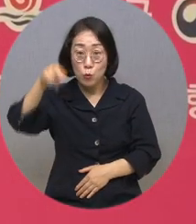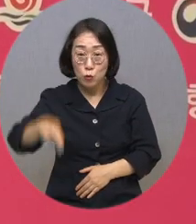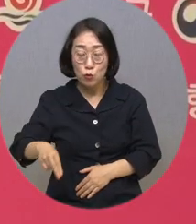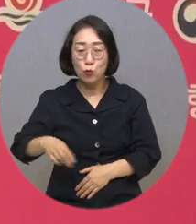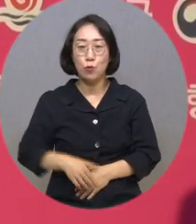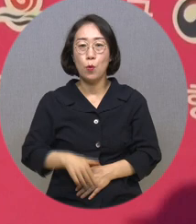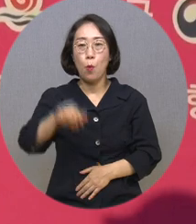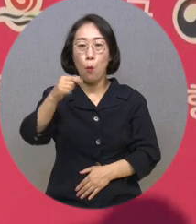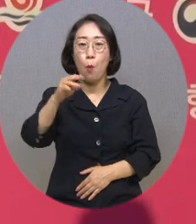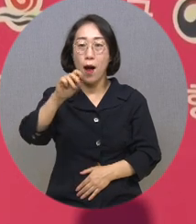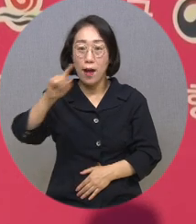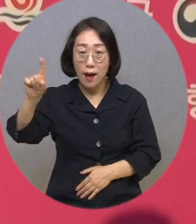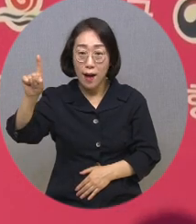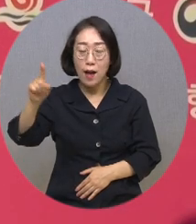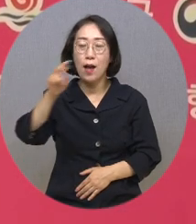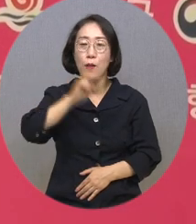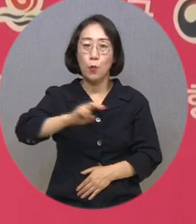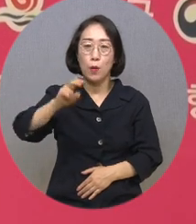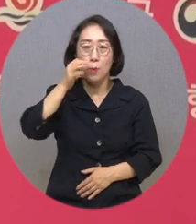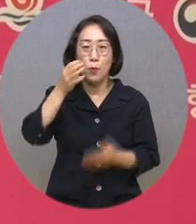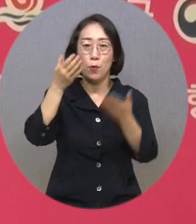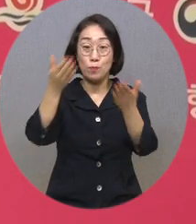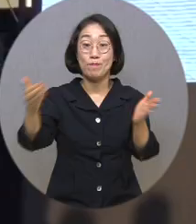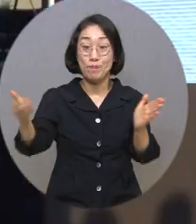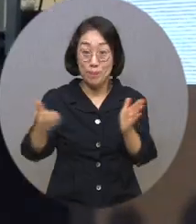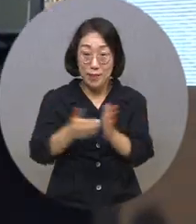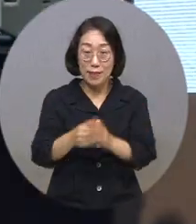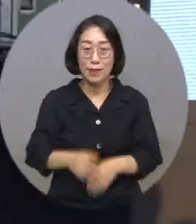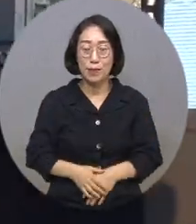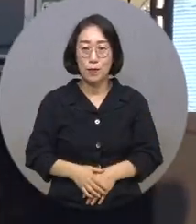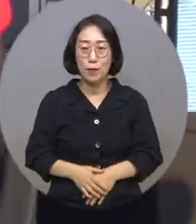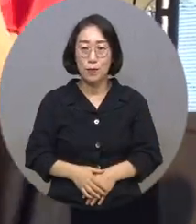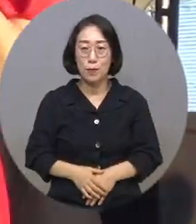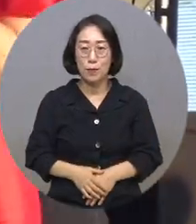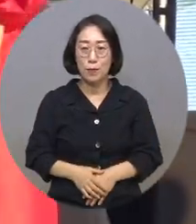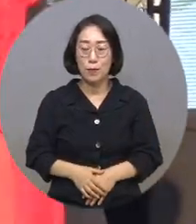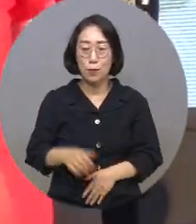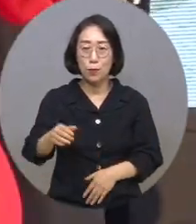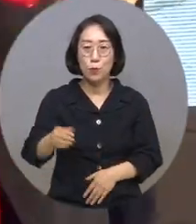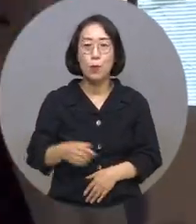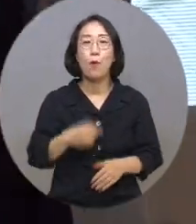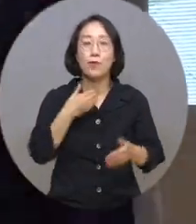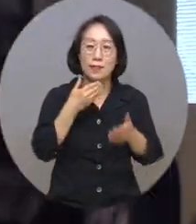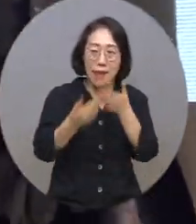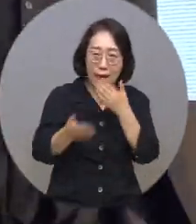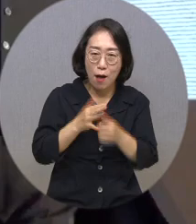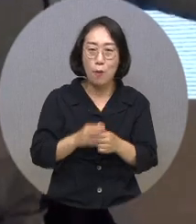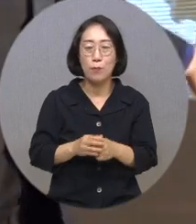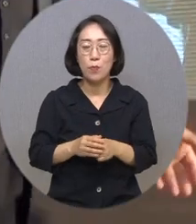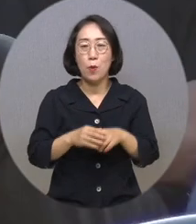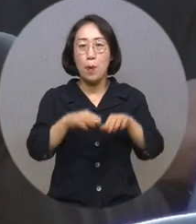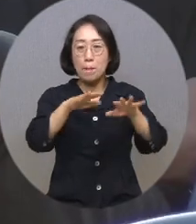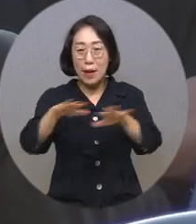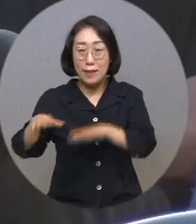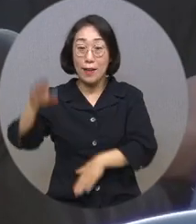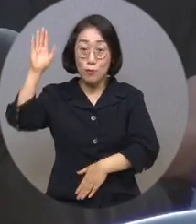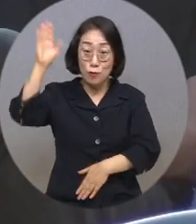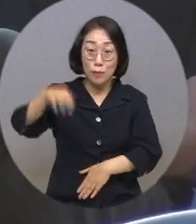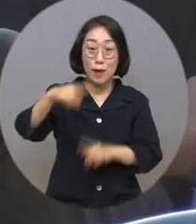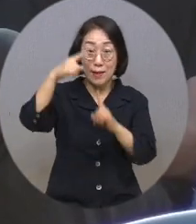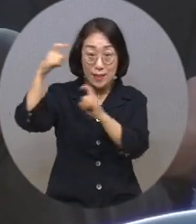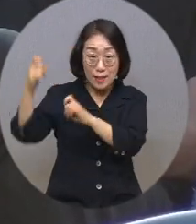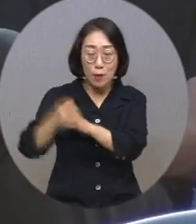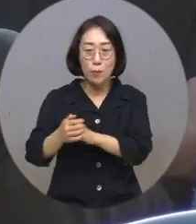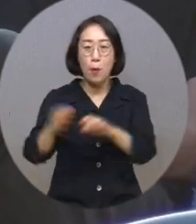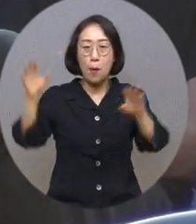여신 고아라의 축하 콘서트가 화려하게 펼쳐졌고, 관람정 운영과 모터보트 체험, 해상 출정식, 요트인의 밤